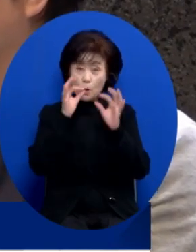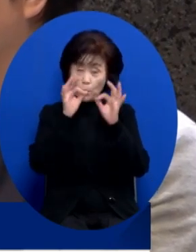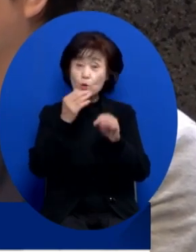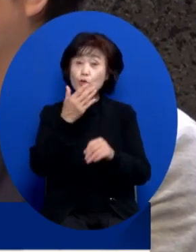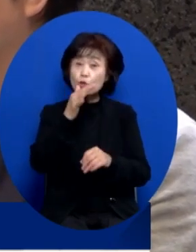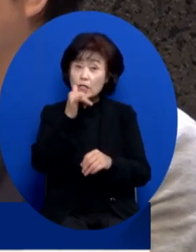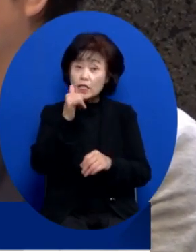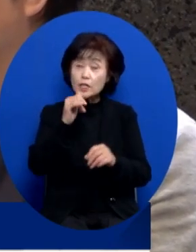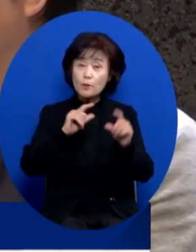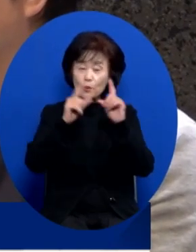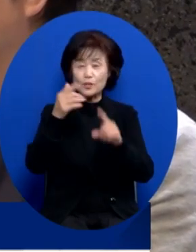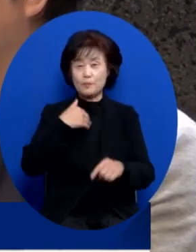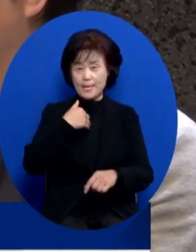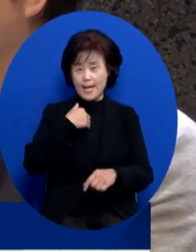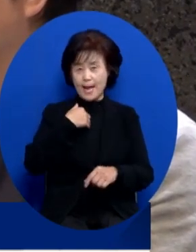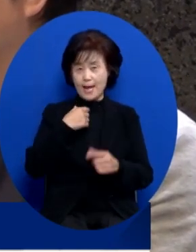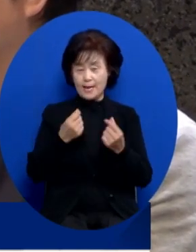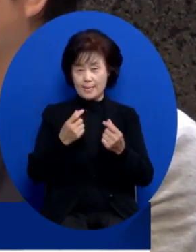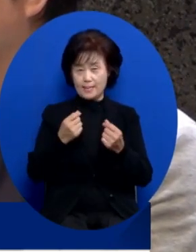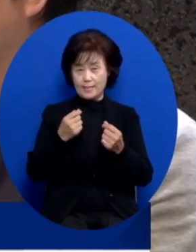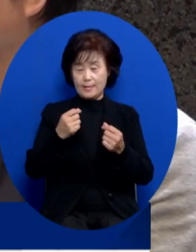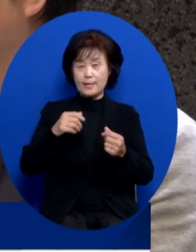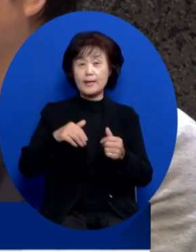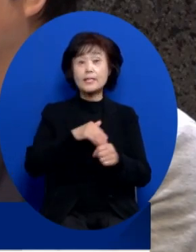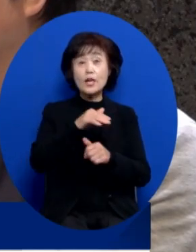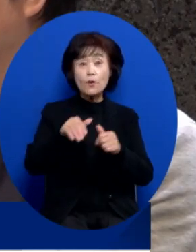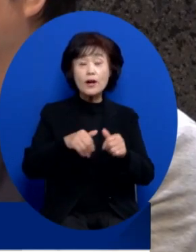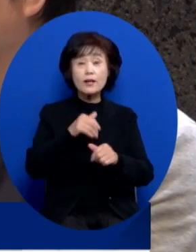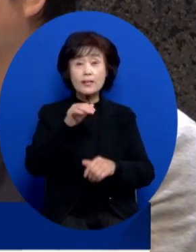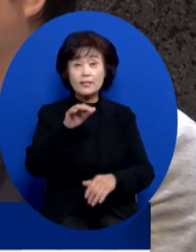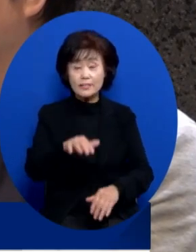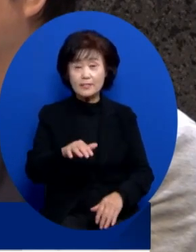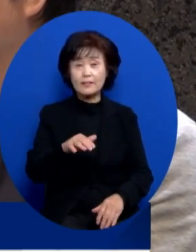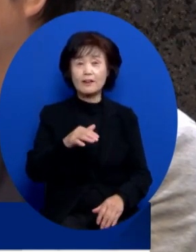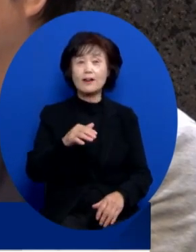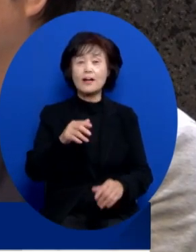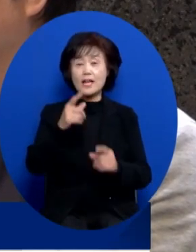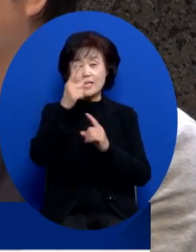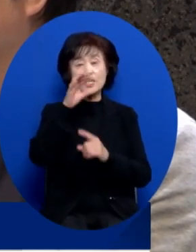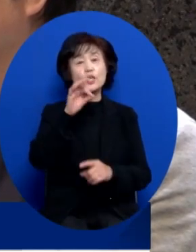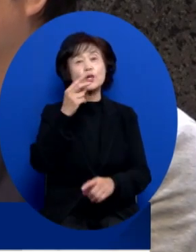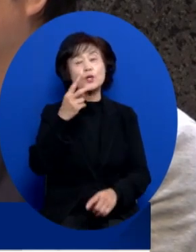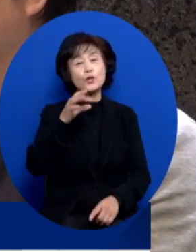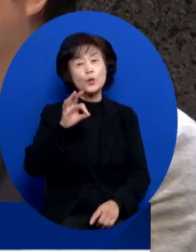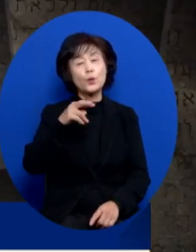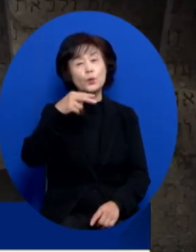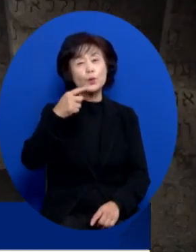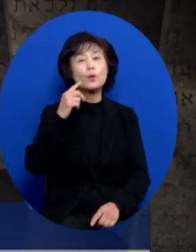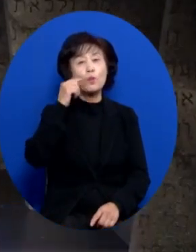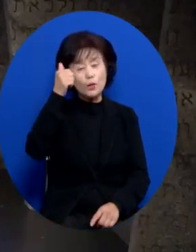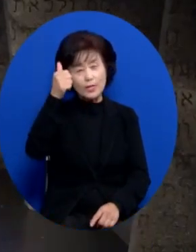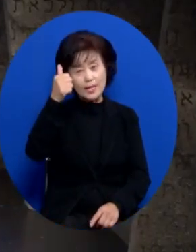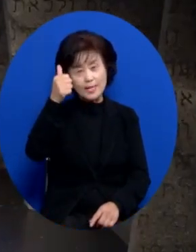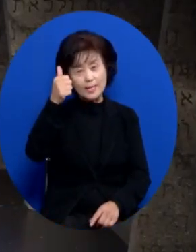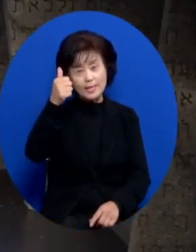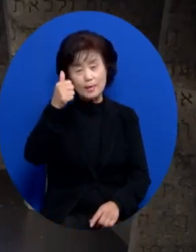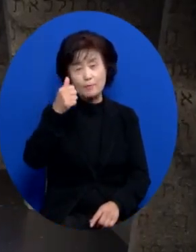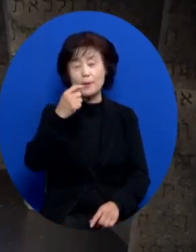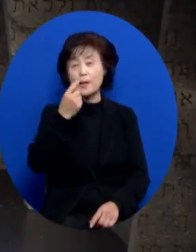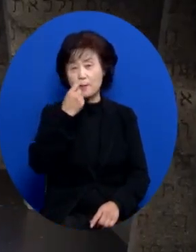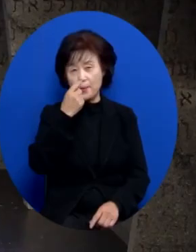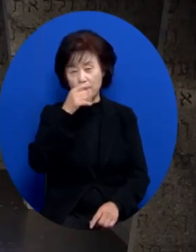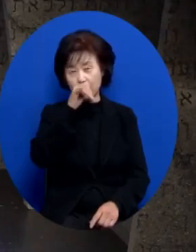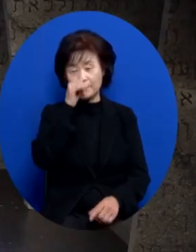이제 그런 상황에서 이제 이용도 목사님을 알아가면서 창작